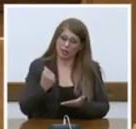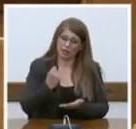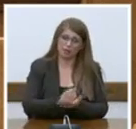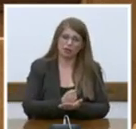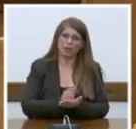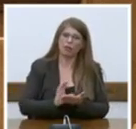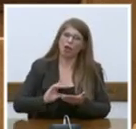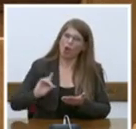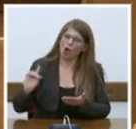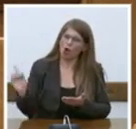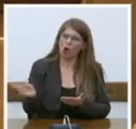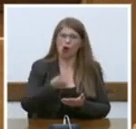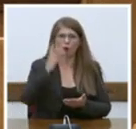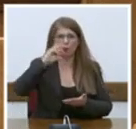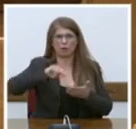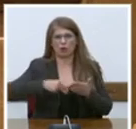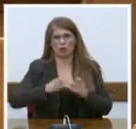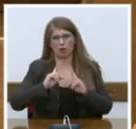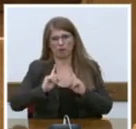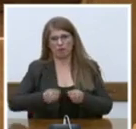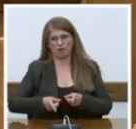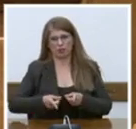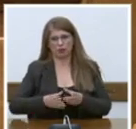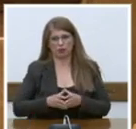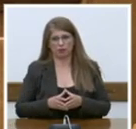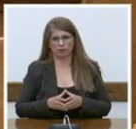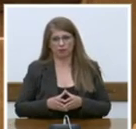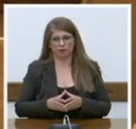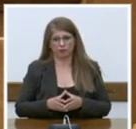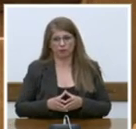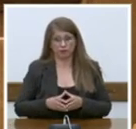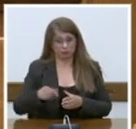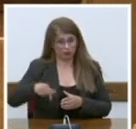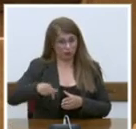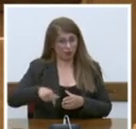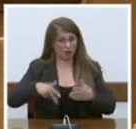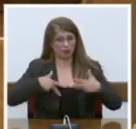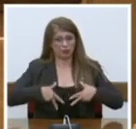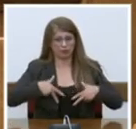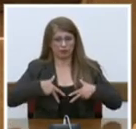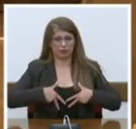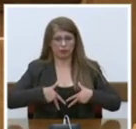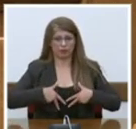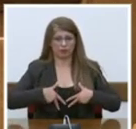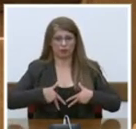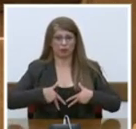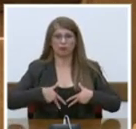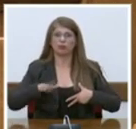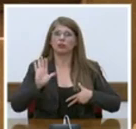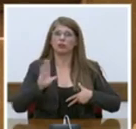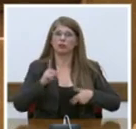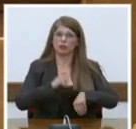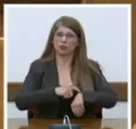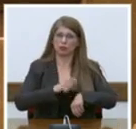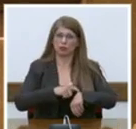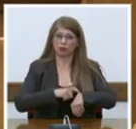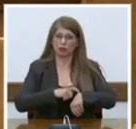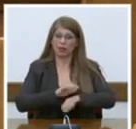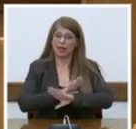των μνημονιακών αποφάσεων, ενώ η παρούσα κυβέρνηση δεν δείχνει για την ώρα να έχει